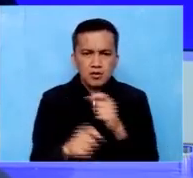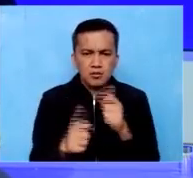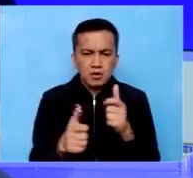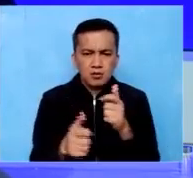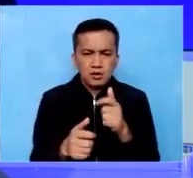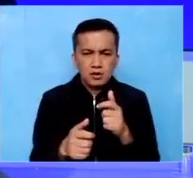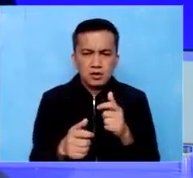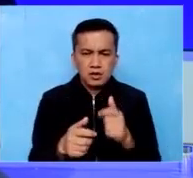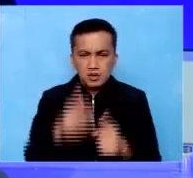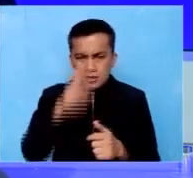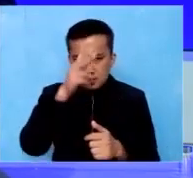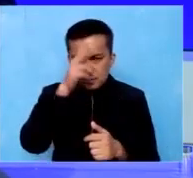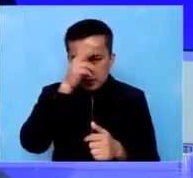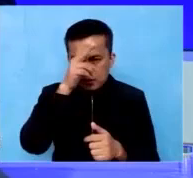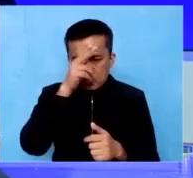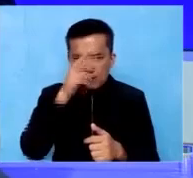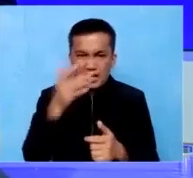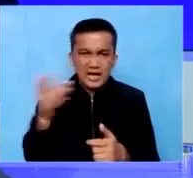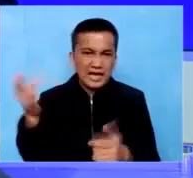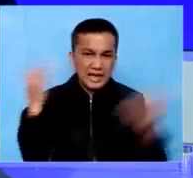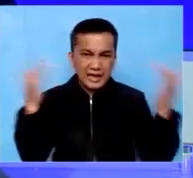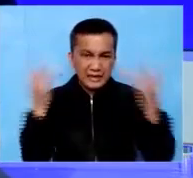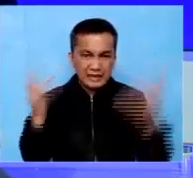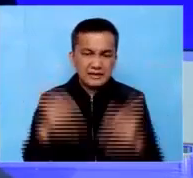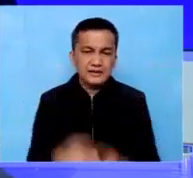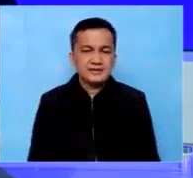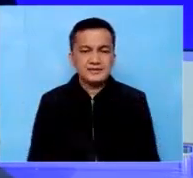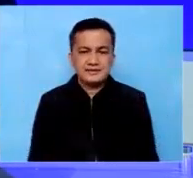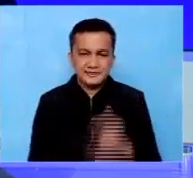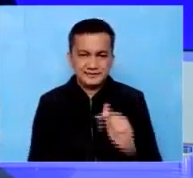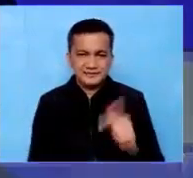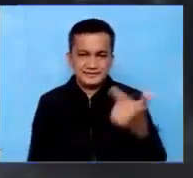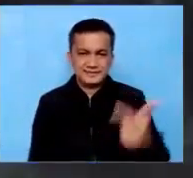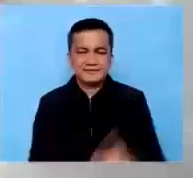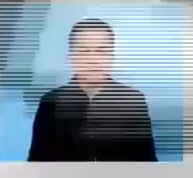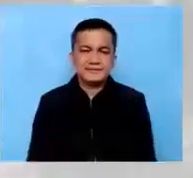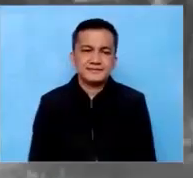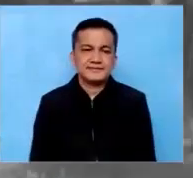ang tandang. Nasa frontline ng balitang yan, si Jenny Dongon.